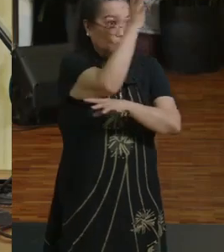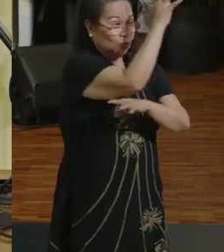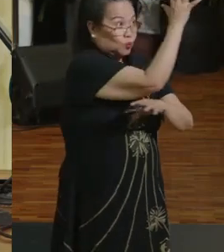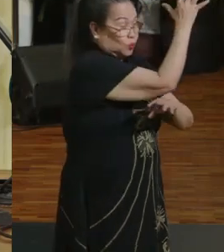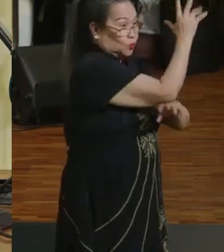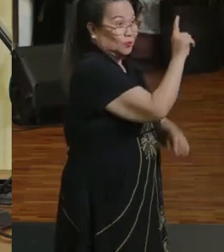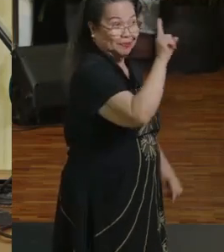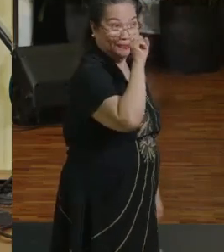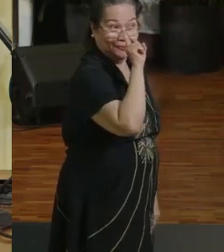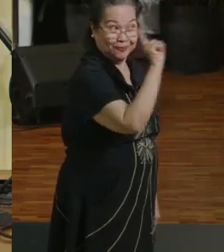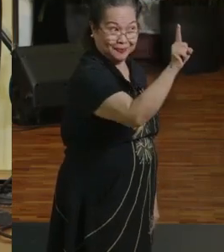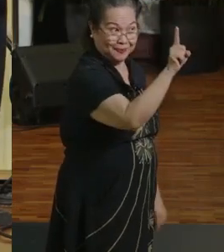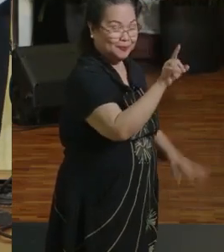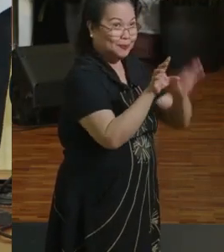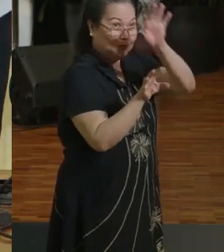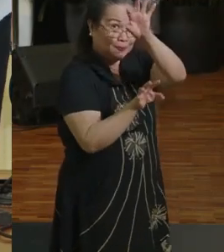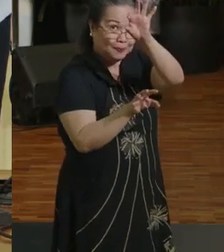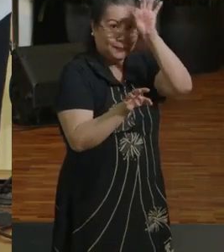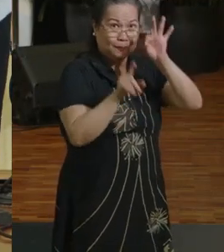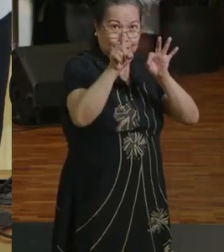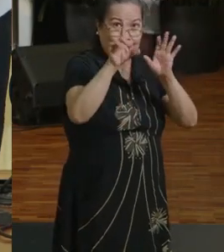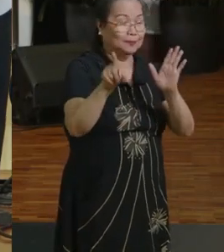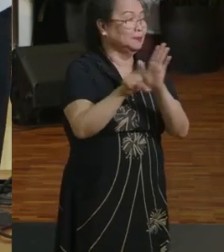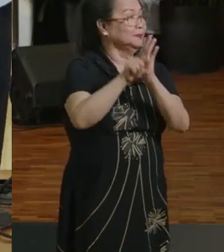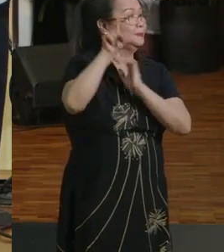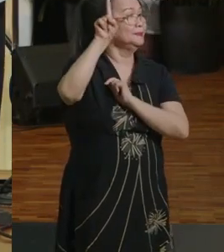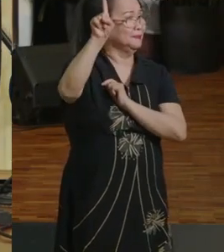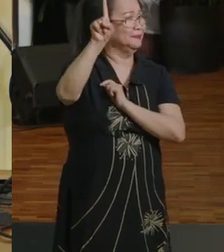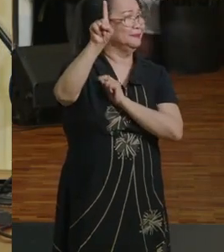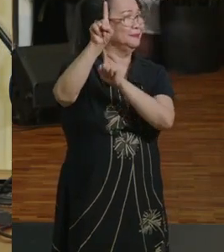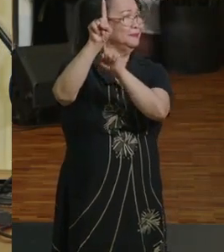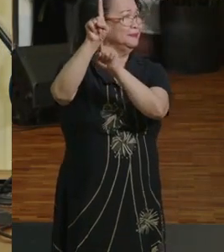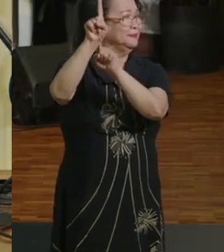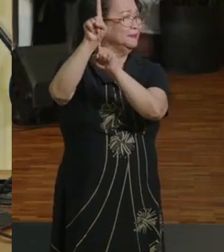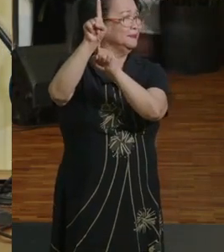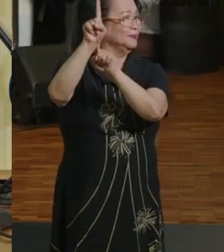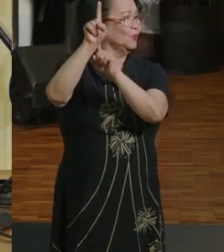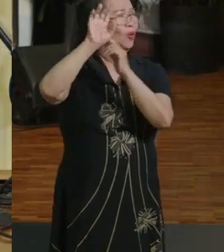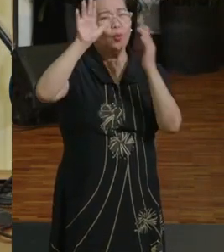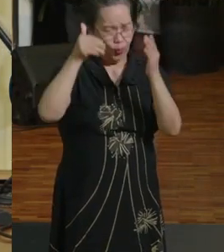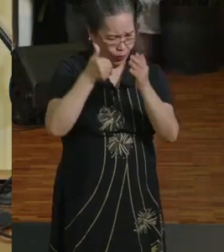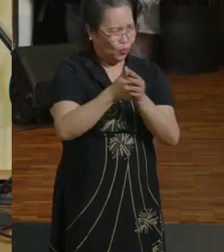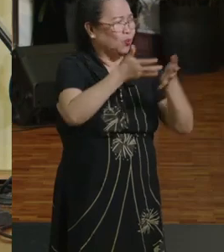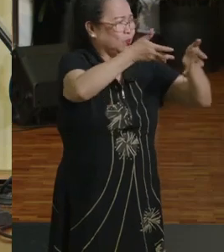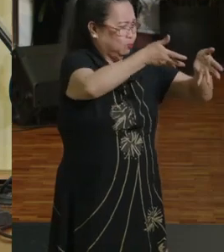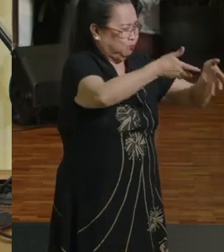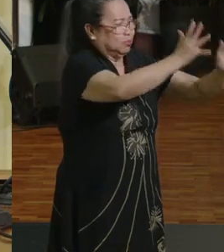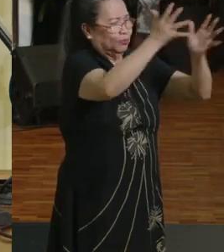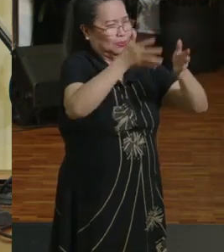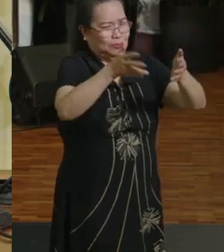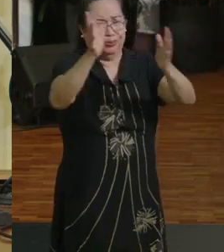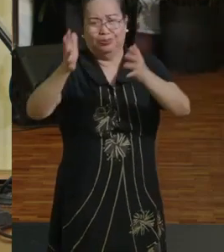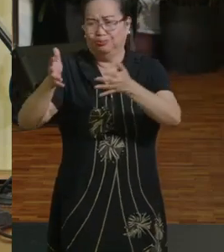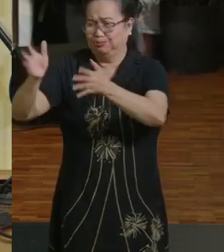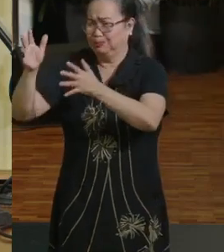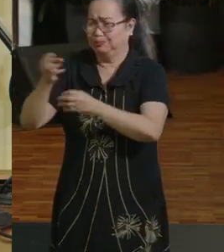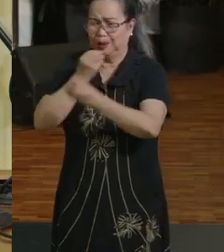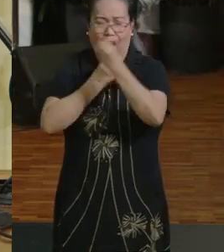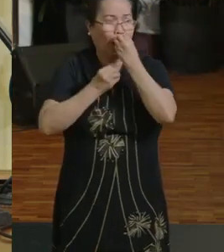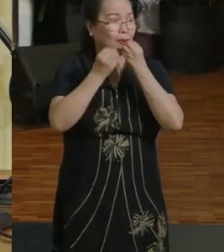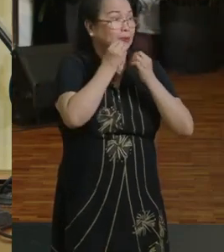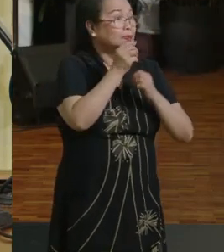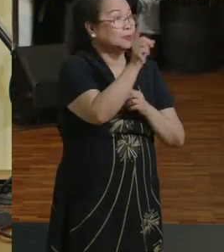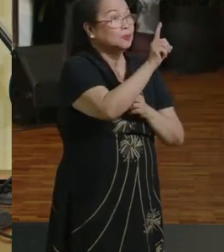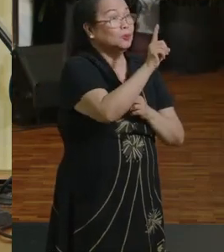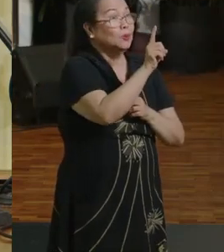lang. Ito lang. Ito lang, huwag niyong kakainin. Lahat pwede niyong kainin. Hulaan niyo kung